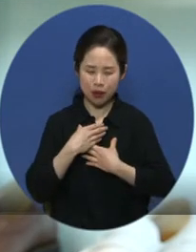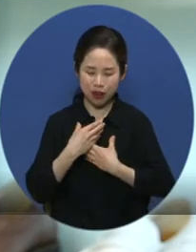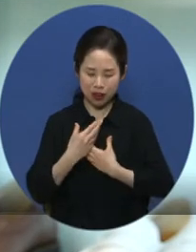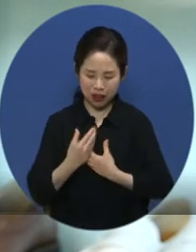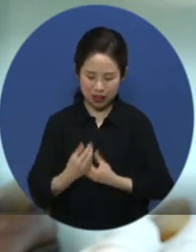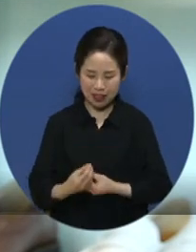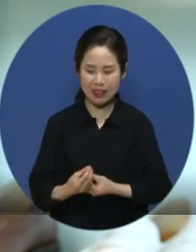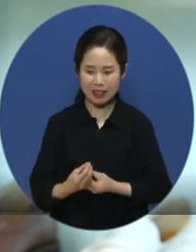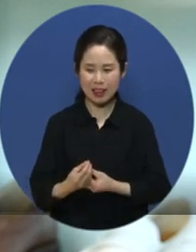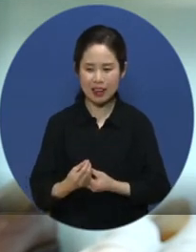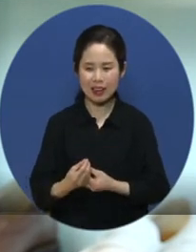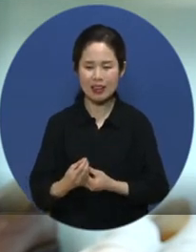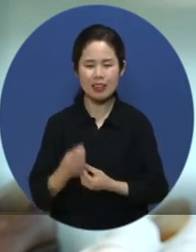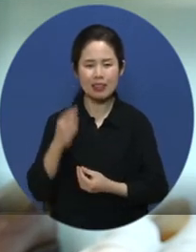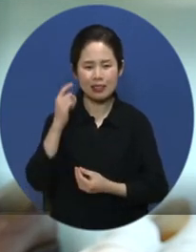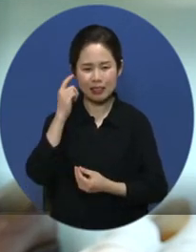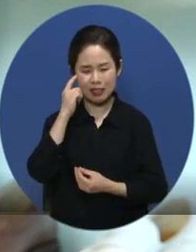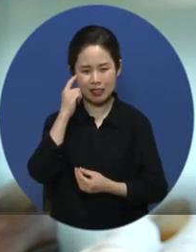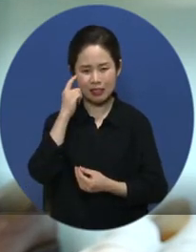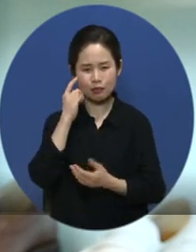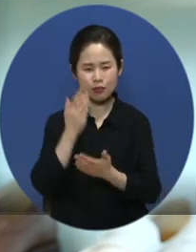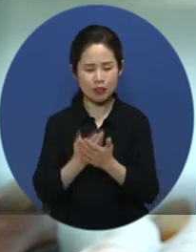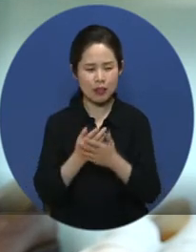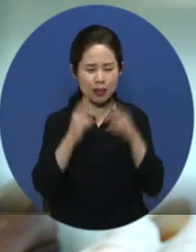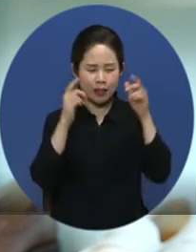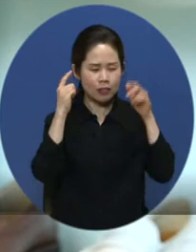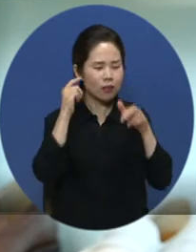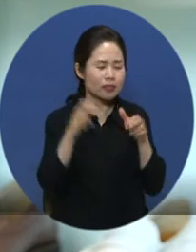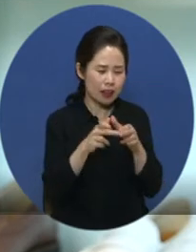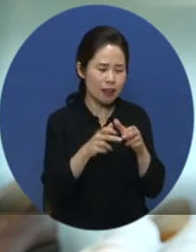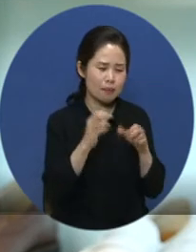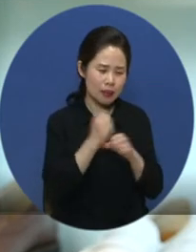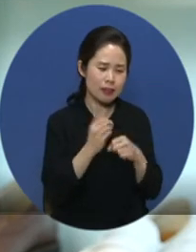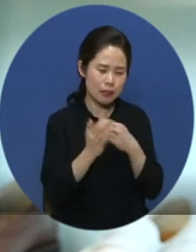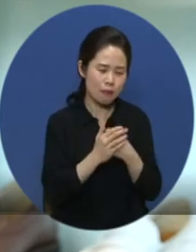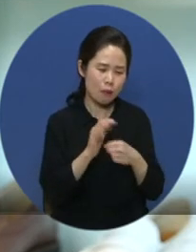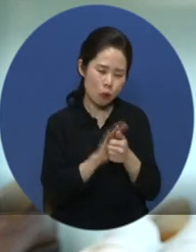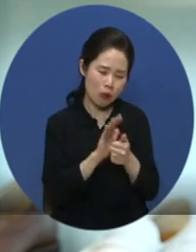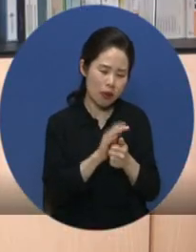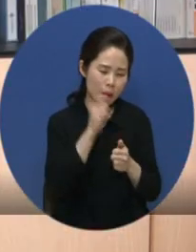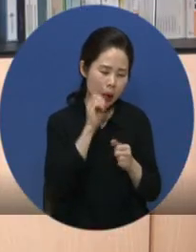모두를 전환해 주셨으면 하겠다는 부탁을 좀 드리고 싶어요.